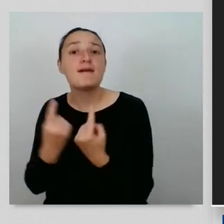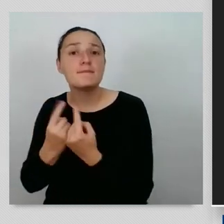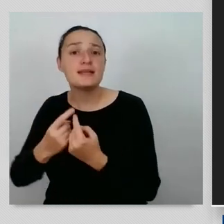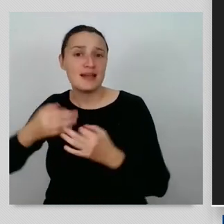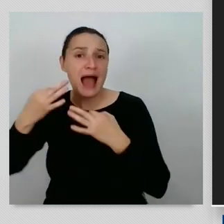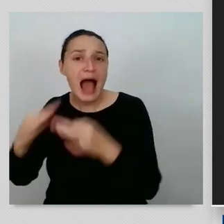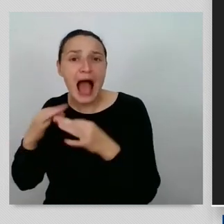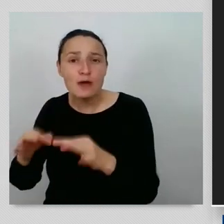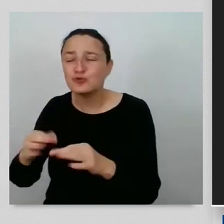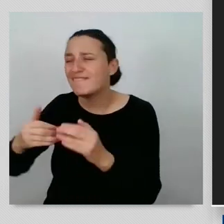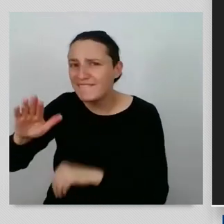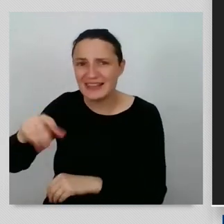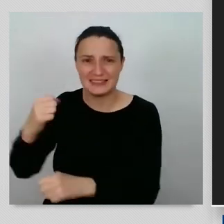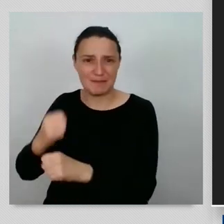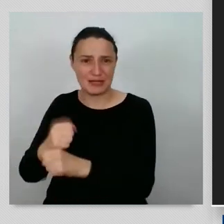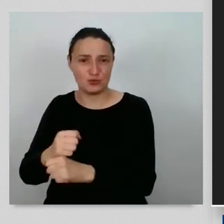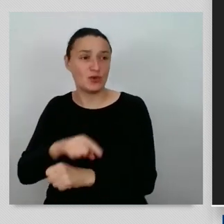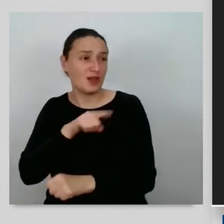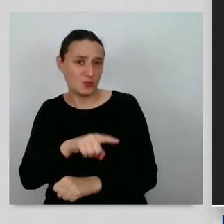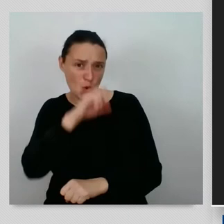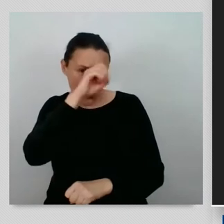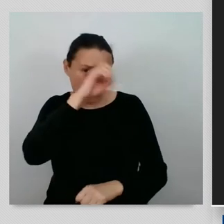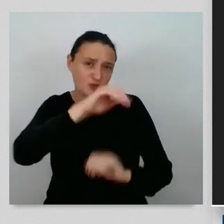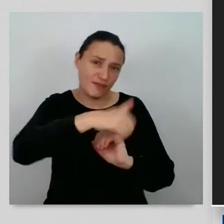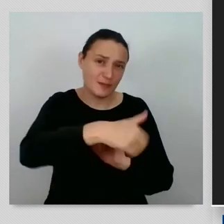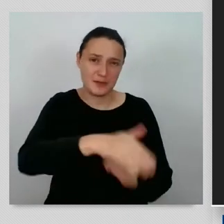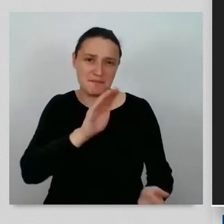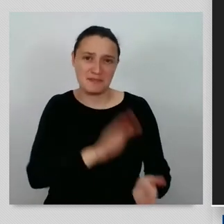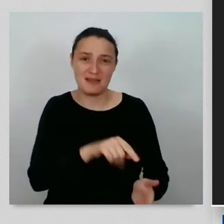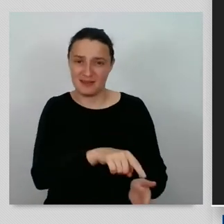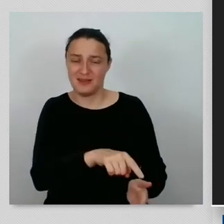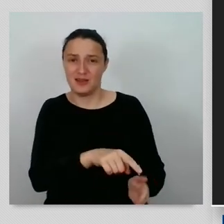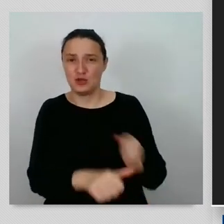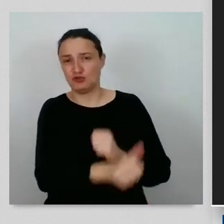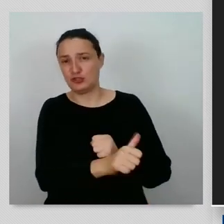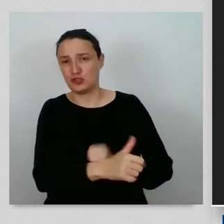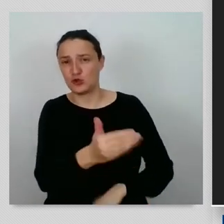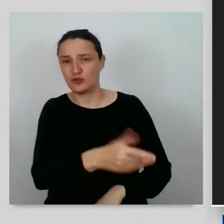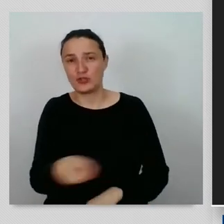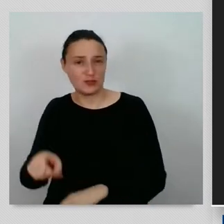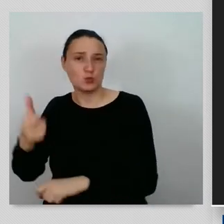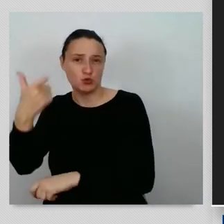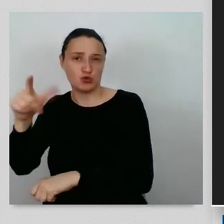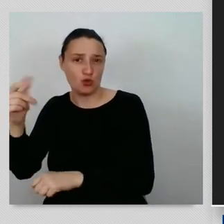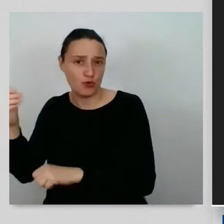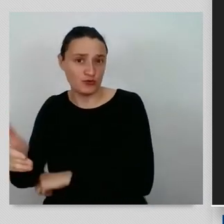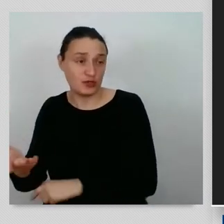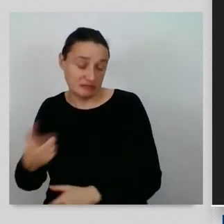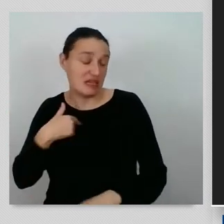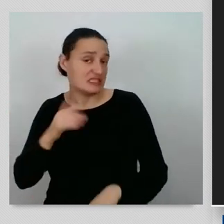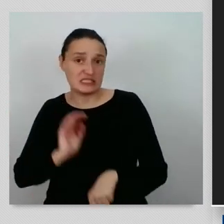ponad 120 tysięcy osób w sektorze górniczym, wydobywczym. 60 tysięcy, więc to nie jest tak i tutaj pełna zgoda,